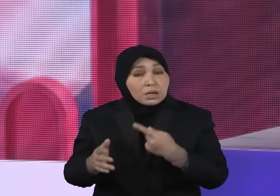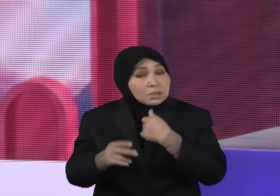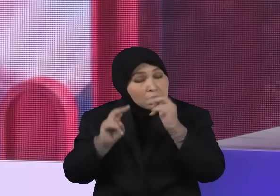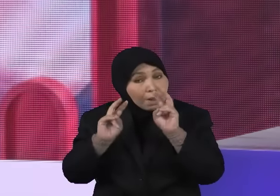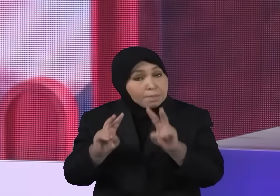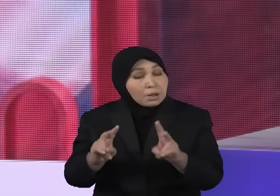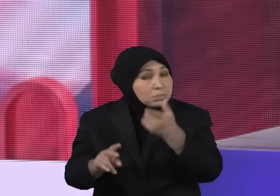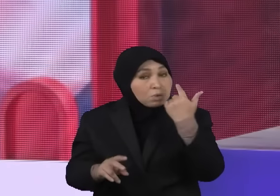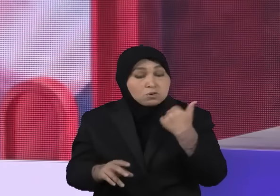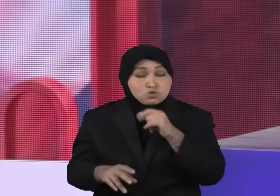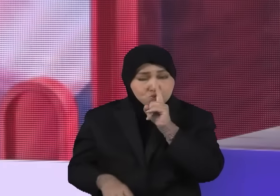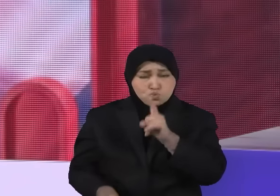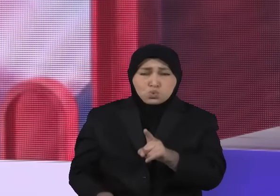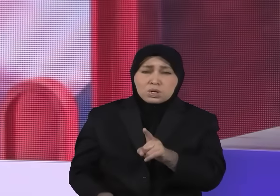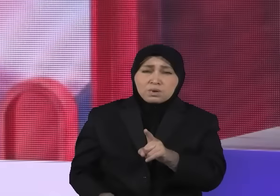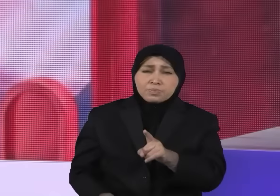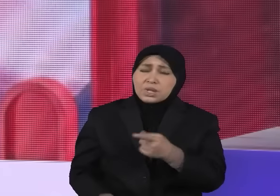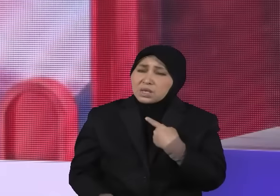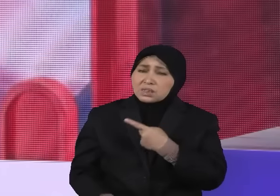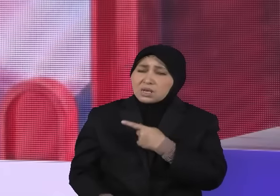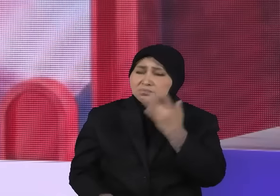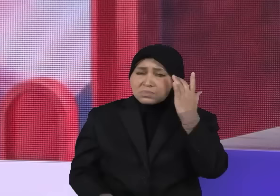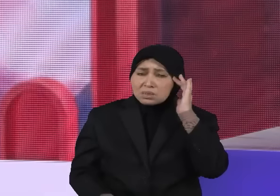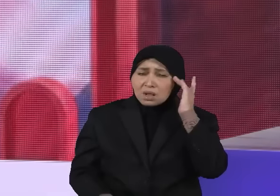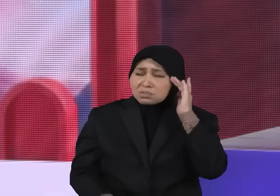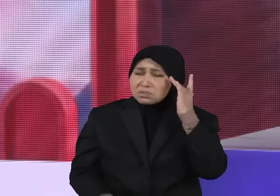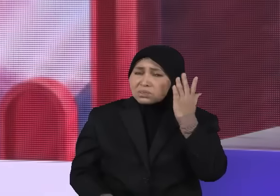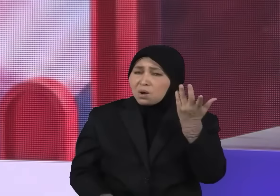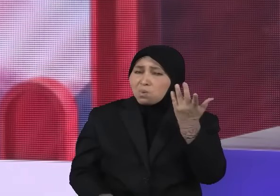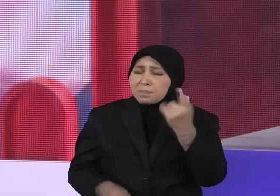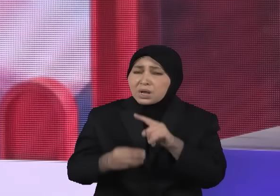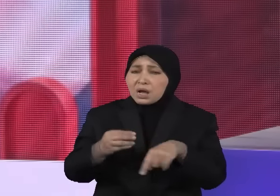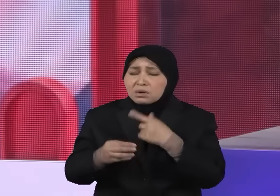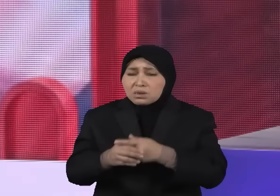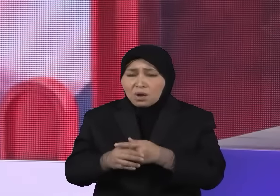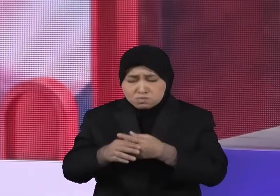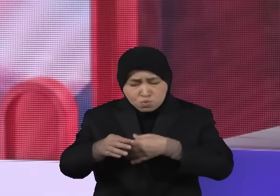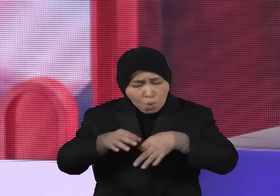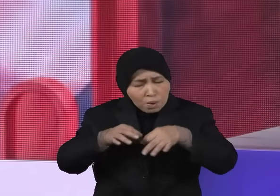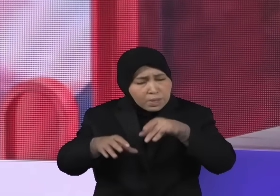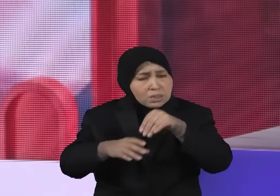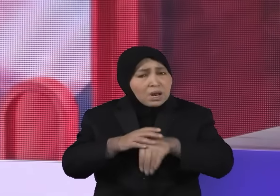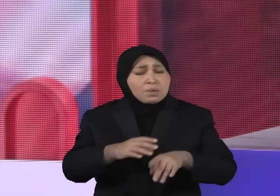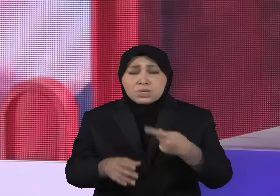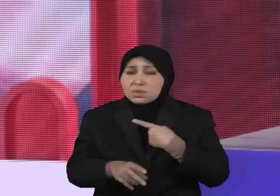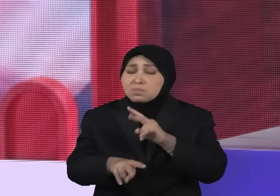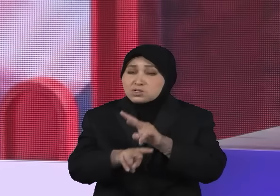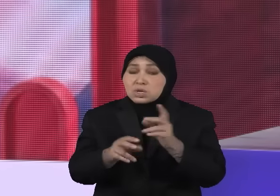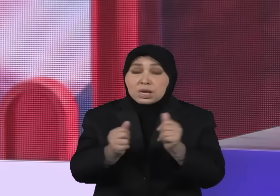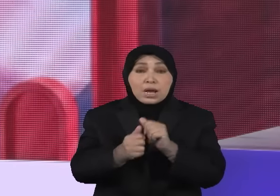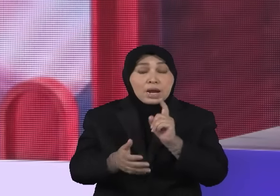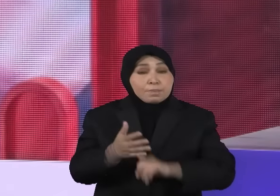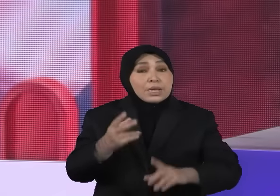nampak, pasal sudah tentunya kita tak tahu selok-belok perkara yang detail-detail di dalamnya. Kita bersaksi dengan apa